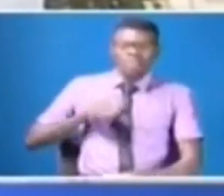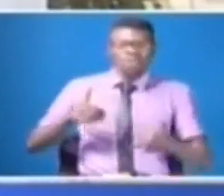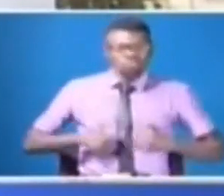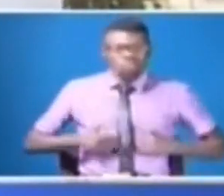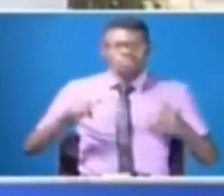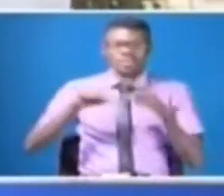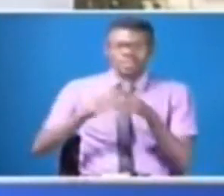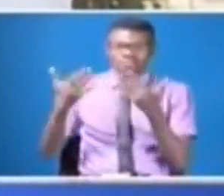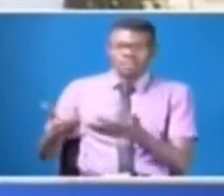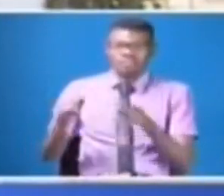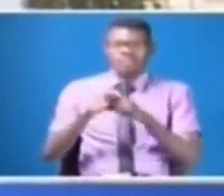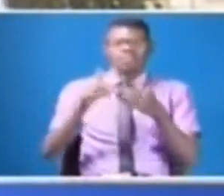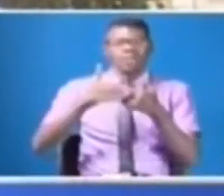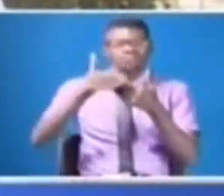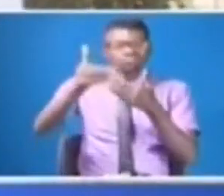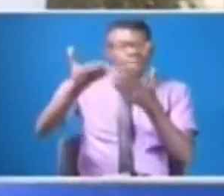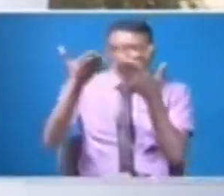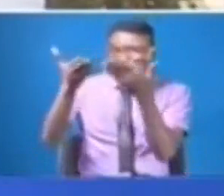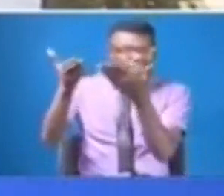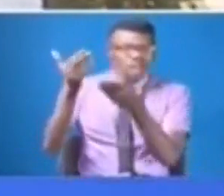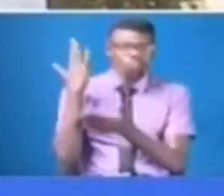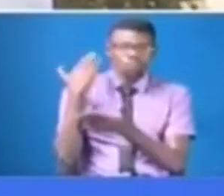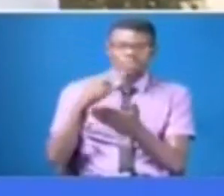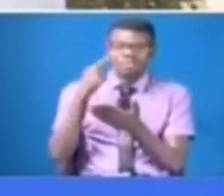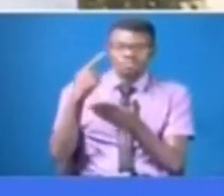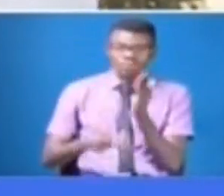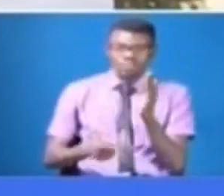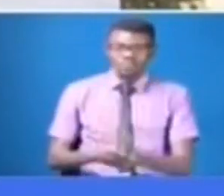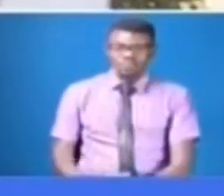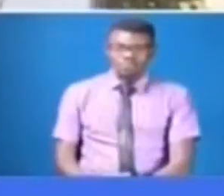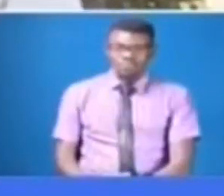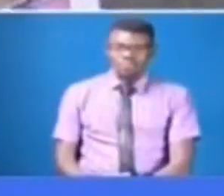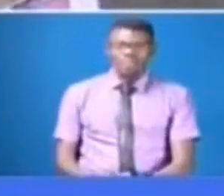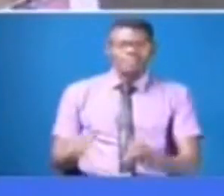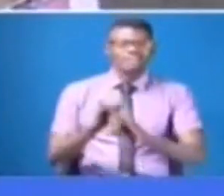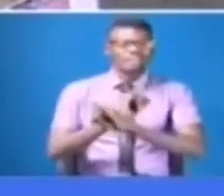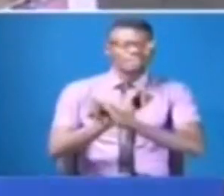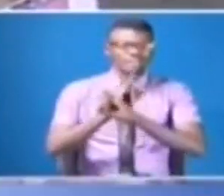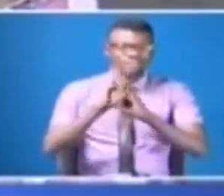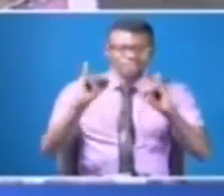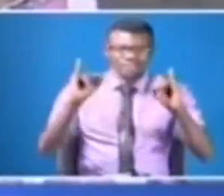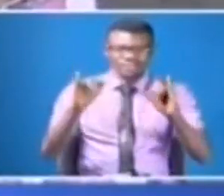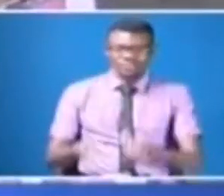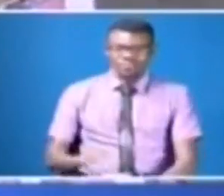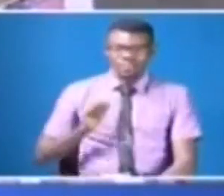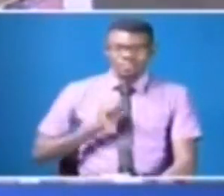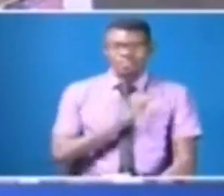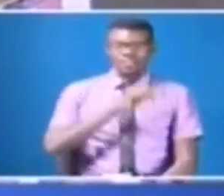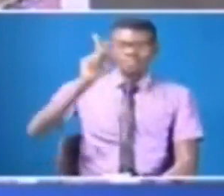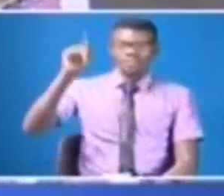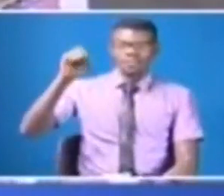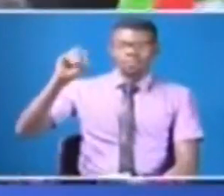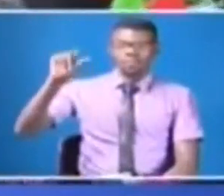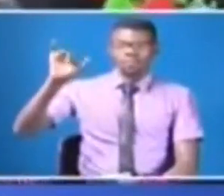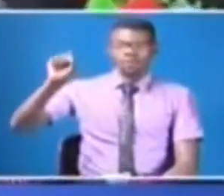hapa, na huko mbele vile ilisemekana ni safi. Senator Pogisho and Tiati Member of